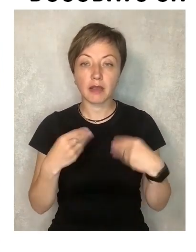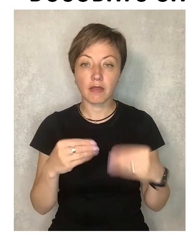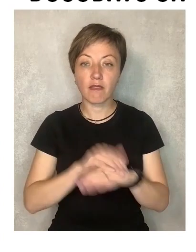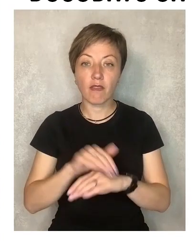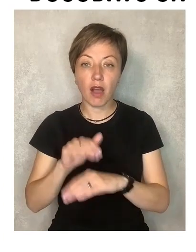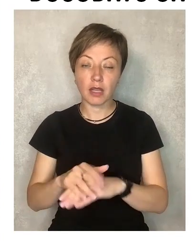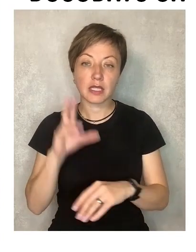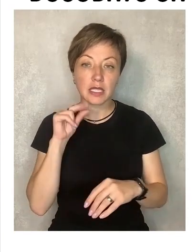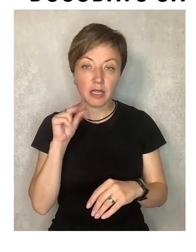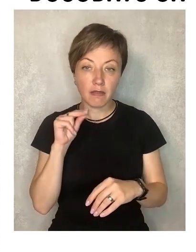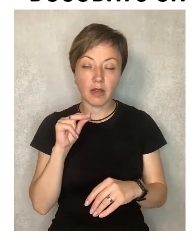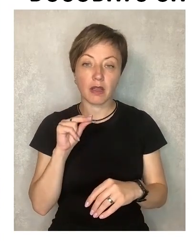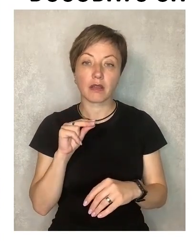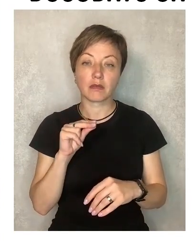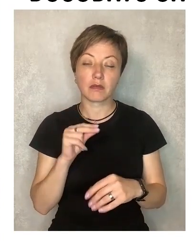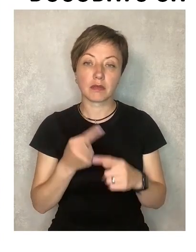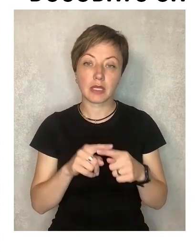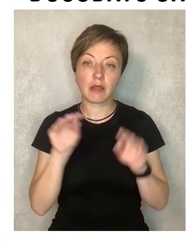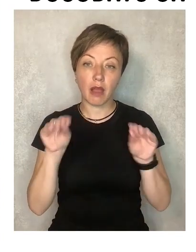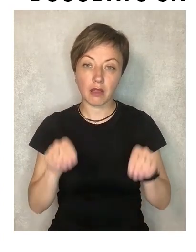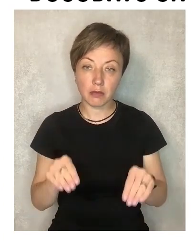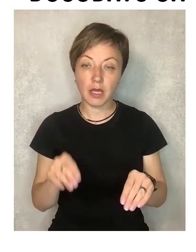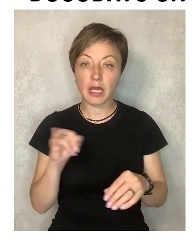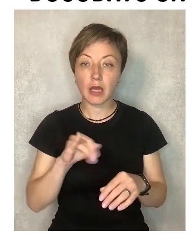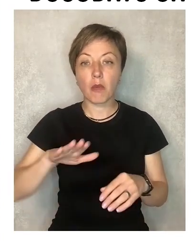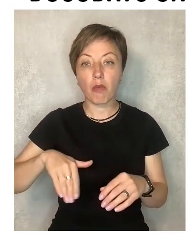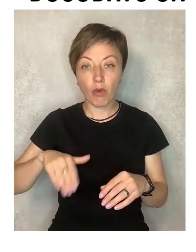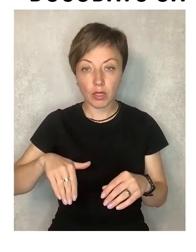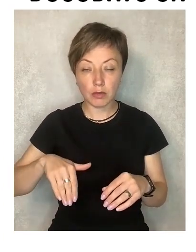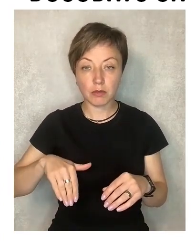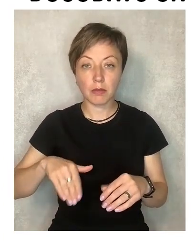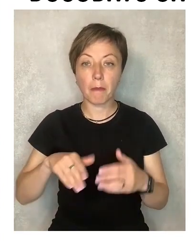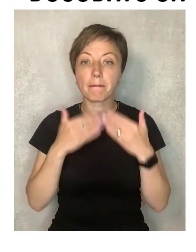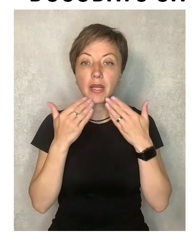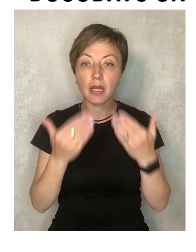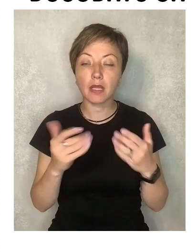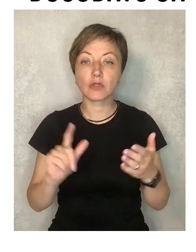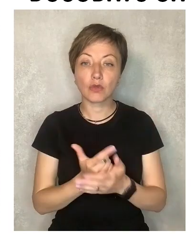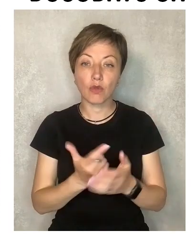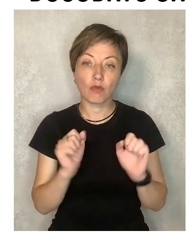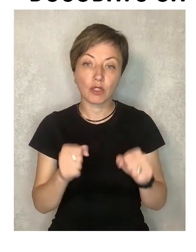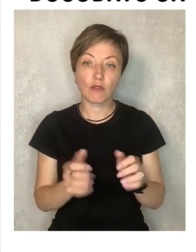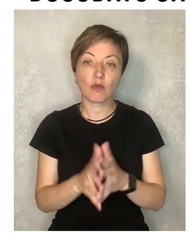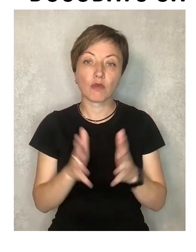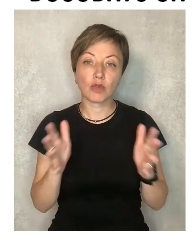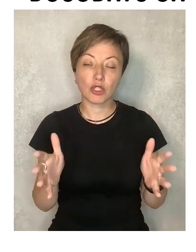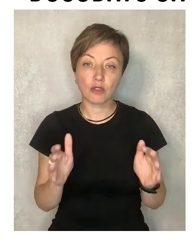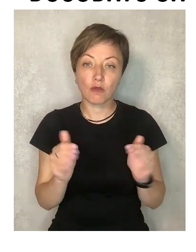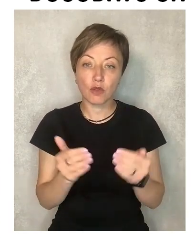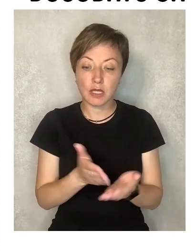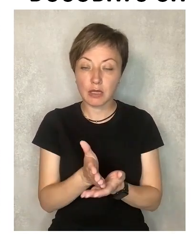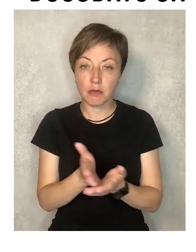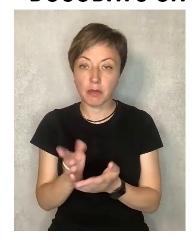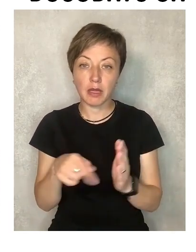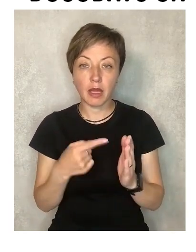цифри, тобто оперувати даними. Та? І потім питати знову, та, можливо, вже більш вузькі питання про те,